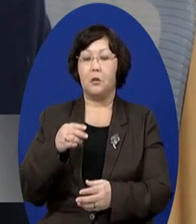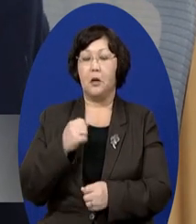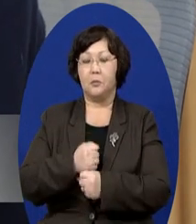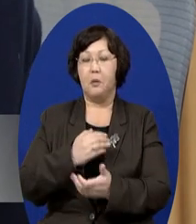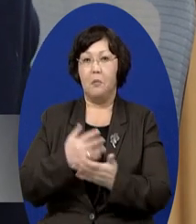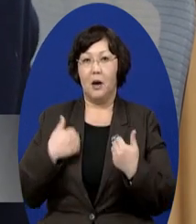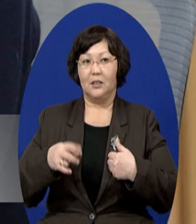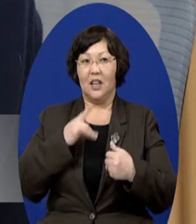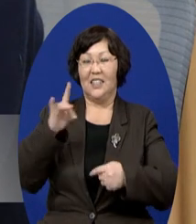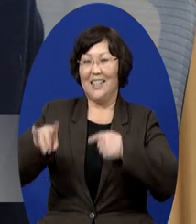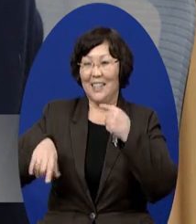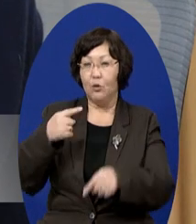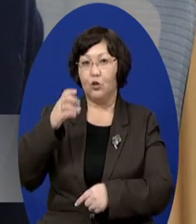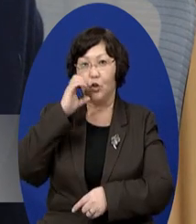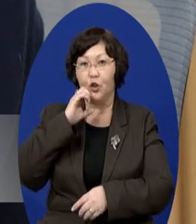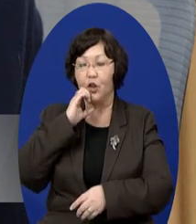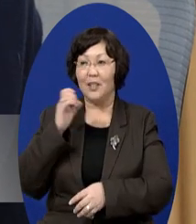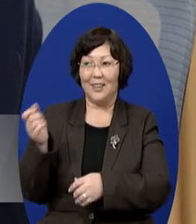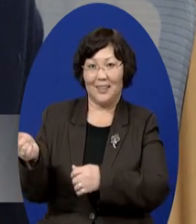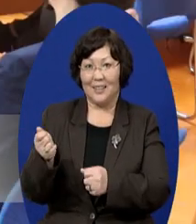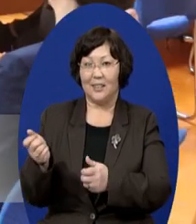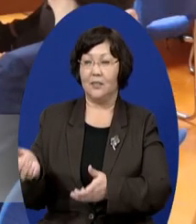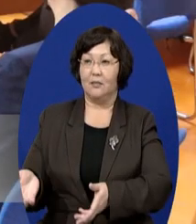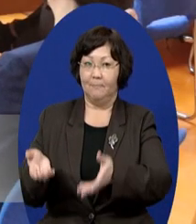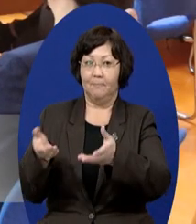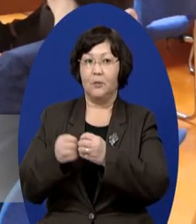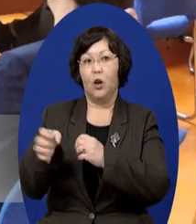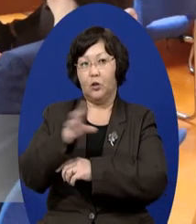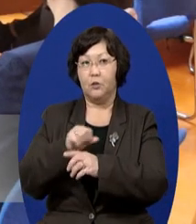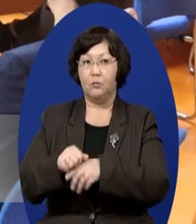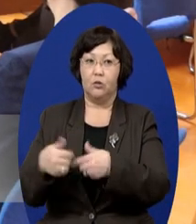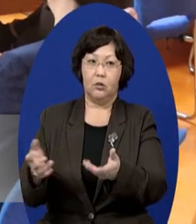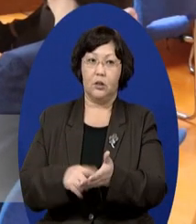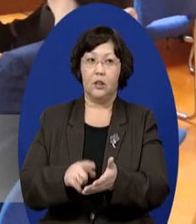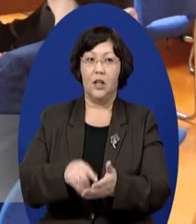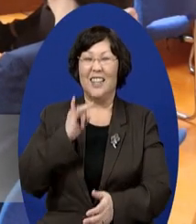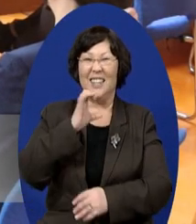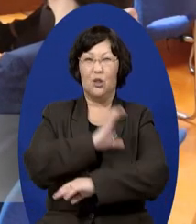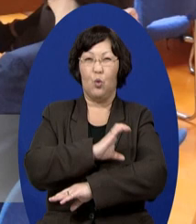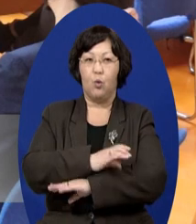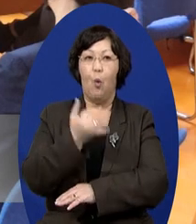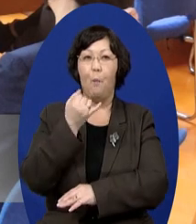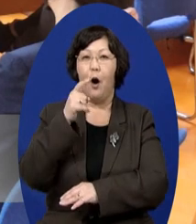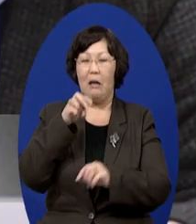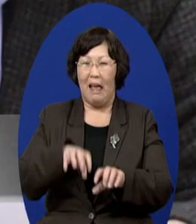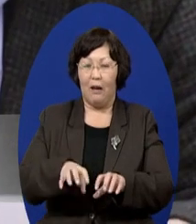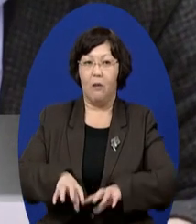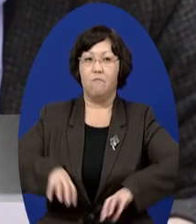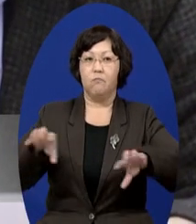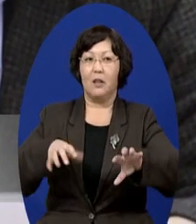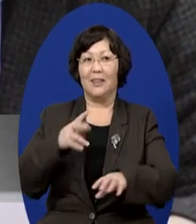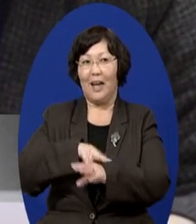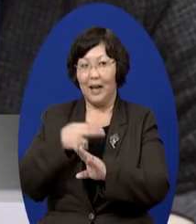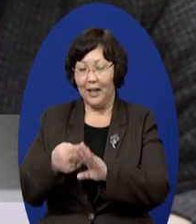сонирхол татсан юм нөхцөлүүдээр хангалттай байна гэсэн юм бодлого барьж байгаа шүү дээ. Их сургуулиудыг хотоос гаргах ажлын хүрээнд дарахандгуч Эрдэнтед 50 га